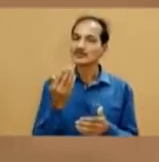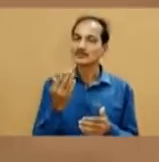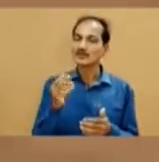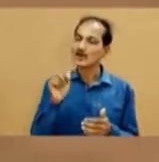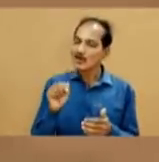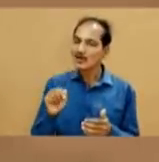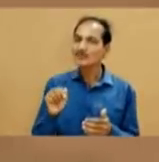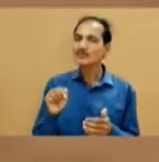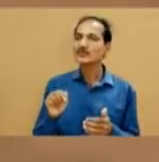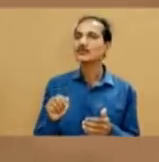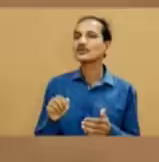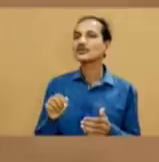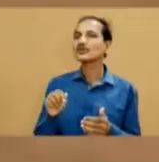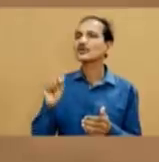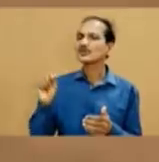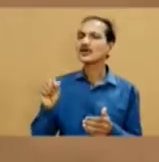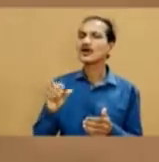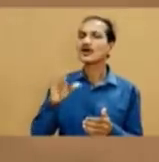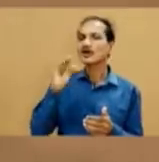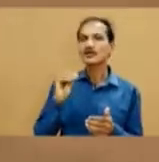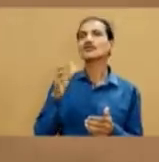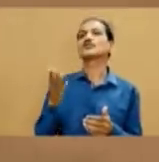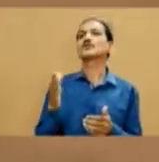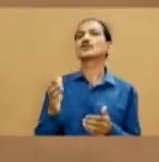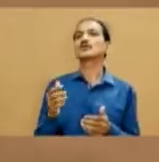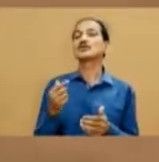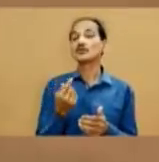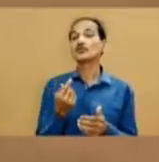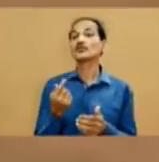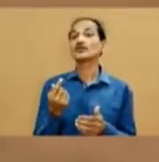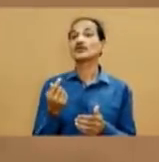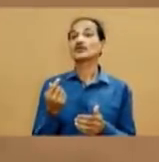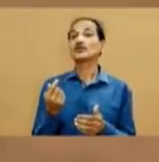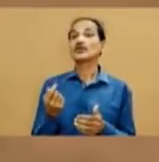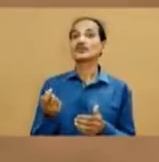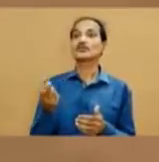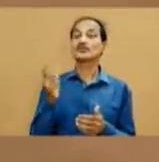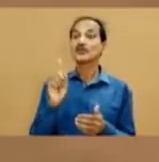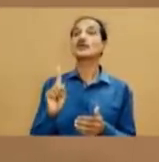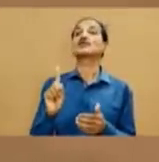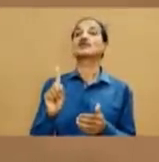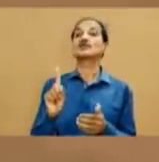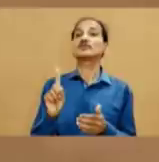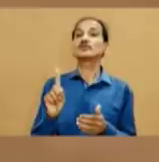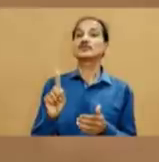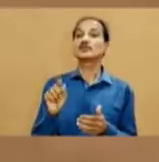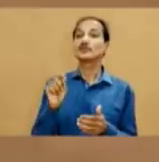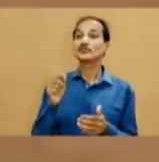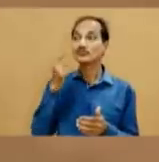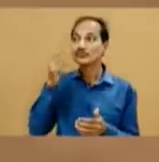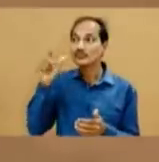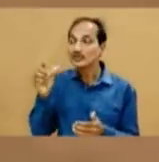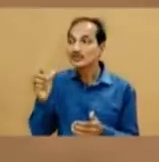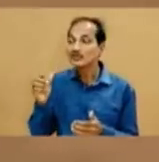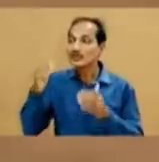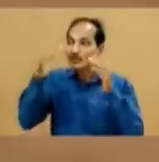ନାହିଁ। କେବଳ ଗୋଟେ ଚ୍ୟାଲେଞ୍ଜ ଅଛି, ଆପଣମାନେ ବି ସେଇଟା ଜାଣିଥିବେ କି ଯେ ପିଲାମାନେ ହୋମ୍ ଡେଲିଭରି କରୁଛି ସିଲିଣ୍ଡର,